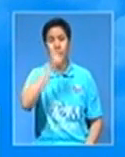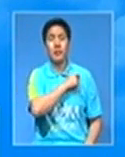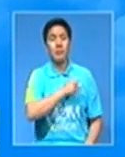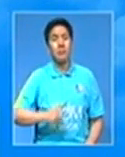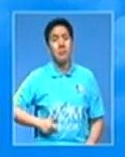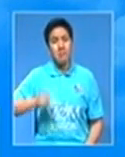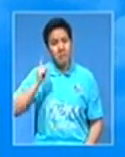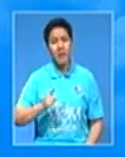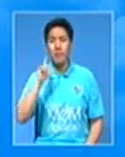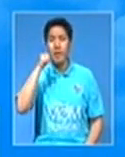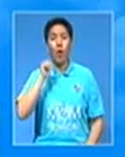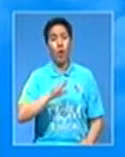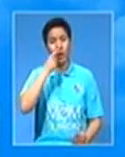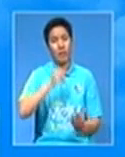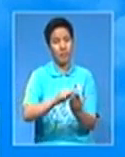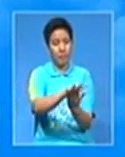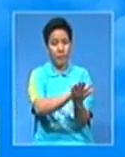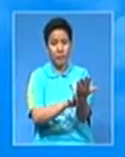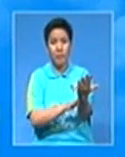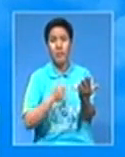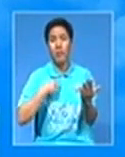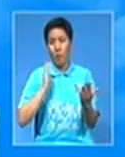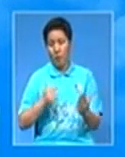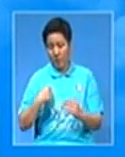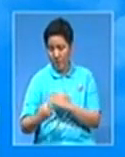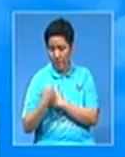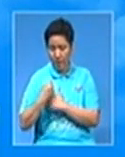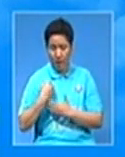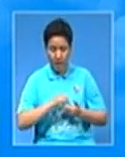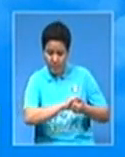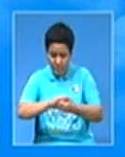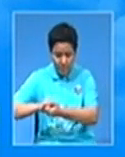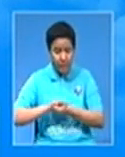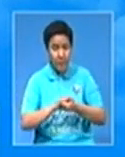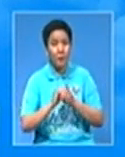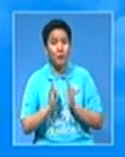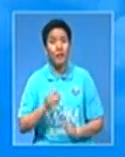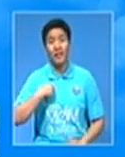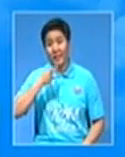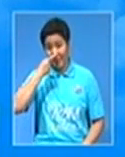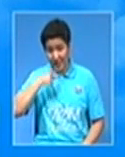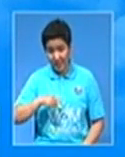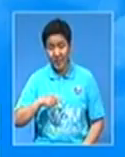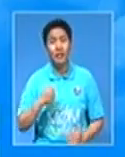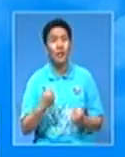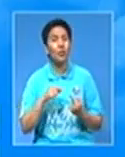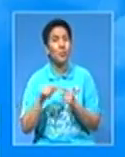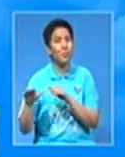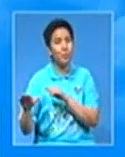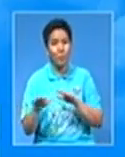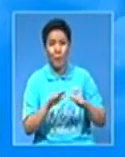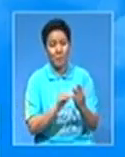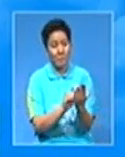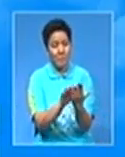แม่ของแผ่นดินอีกทั้งเป็นการแสดงพลังความรู้รักสามัคคีของคนไทยทุกคนโดยพร้อมเพรียงกันนะ